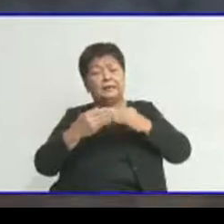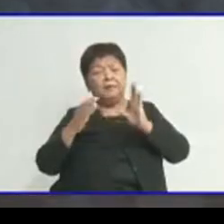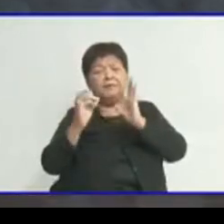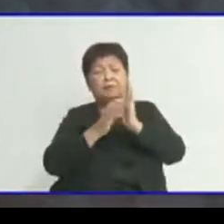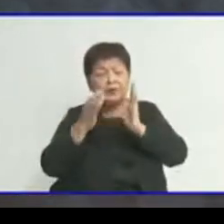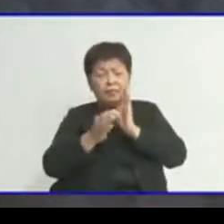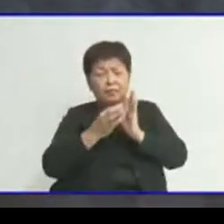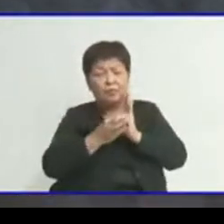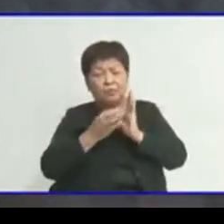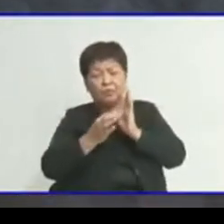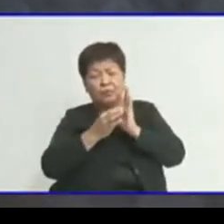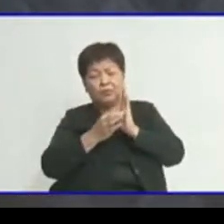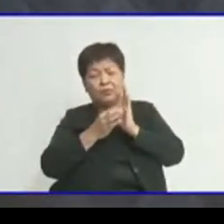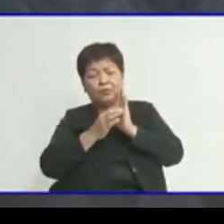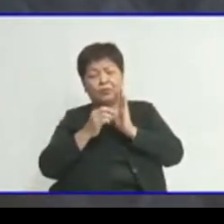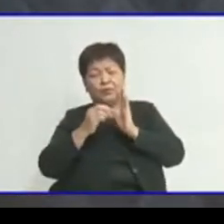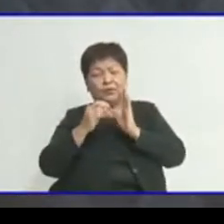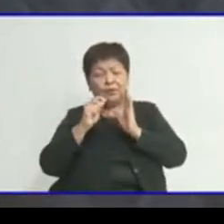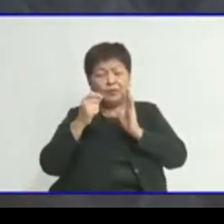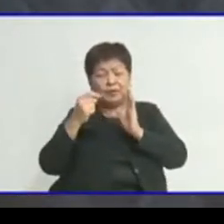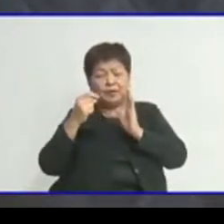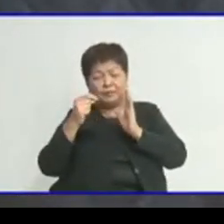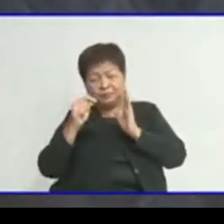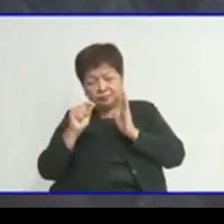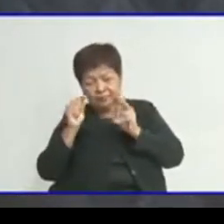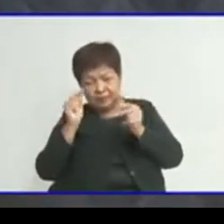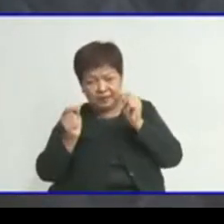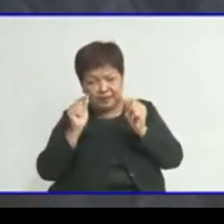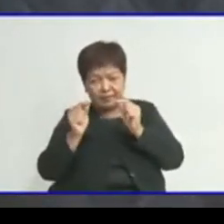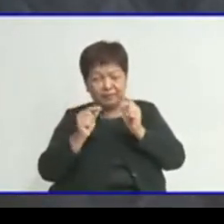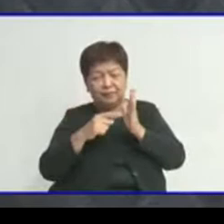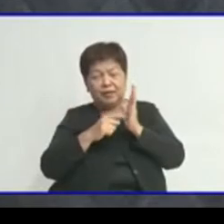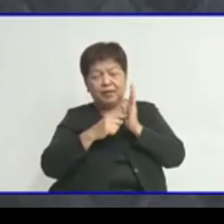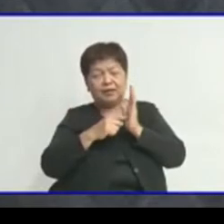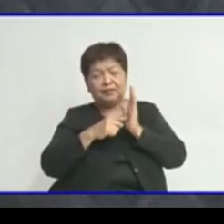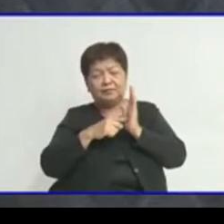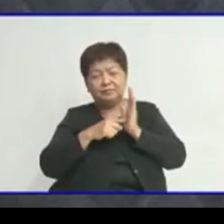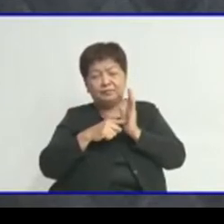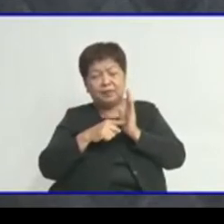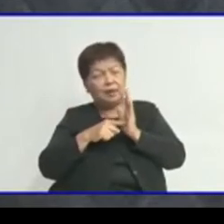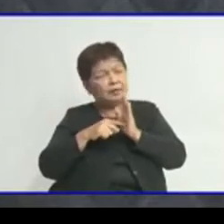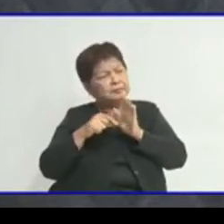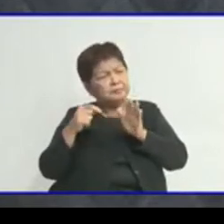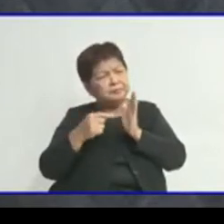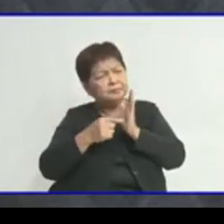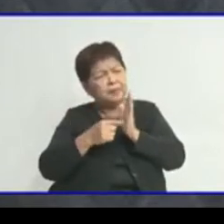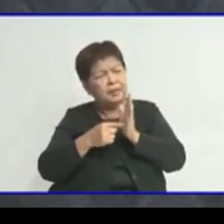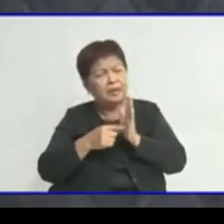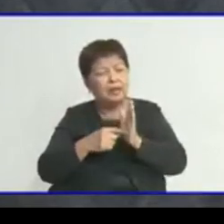available online and in ตามงานอีเวนต์ต่างๆหรือว่าตามมาติดต่อผ่านช่องทางเครือข่ายสิทธิผู้